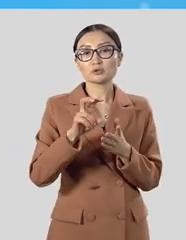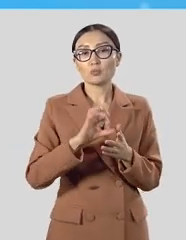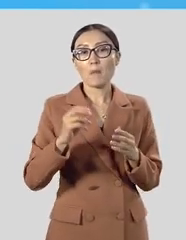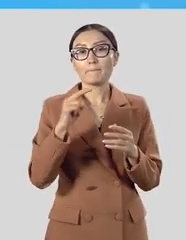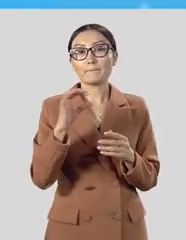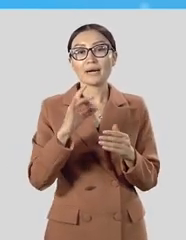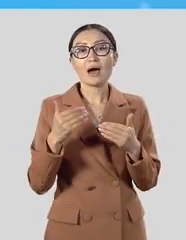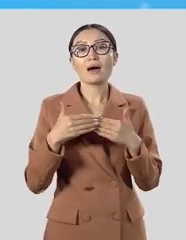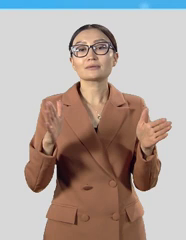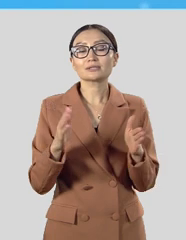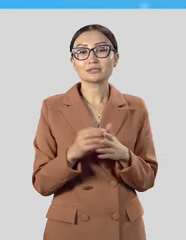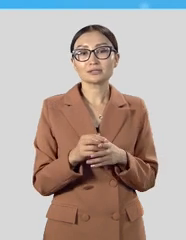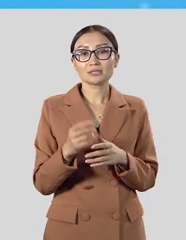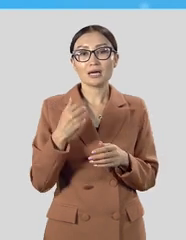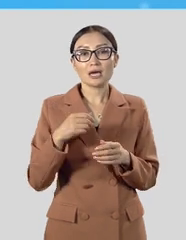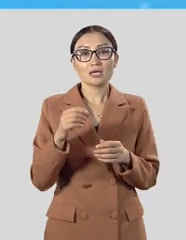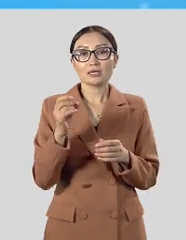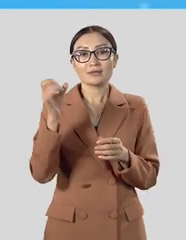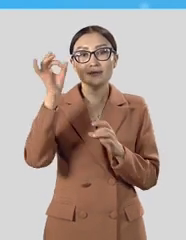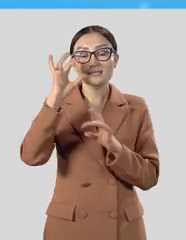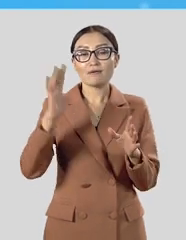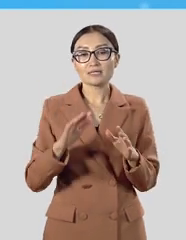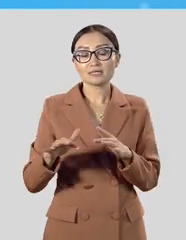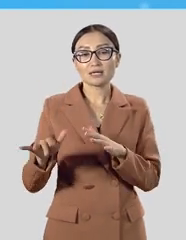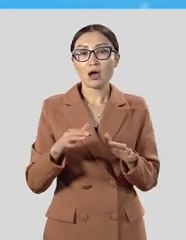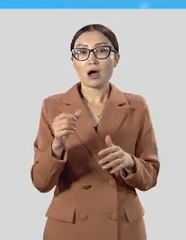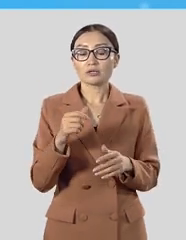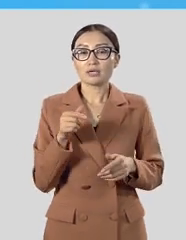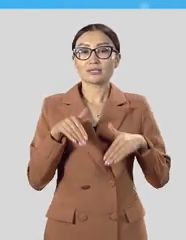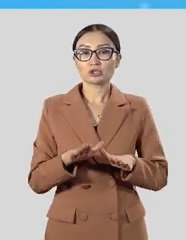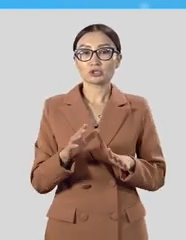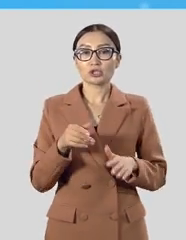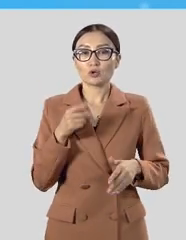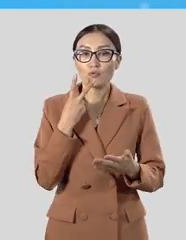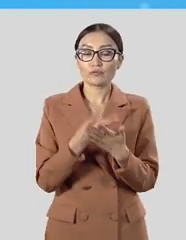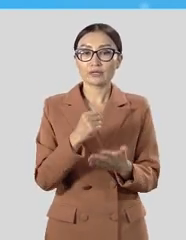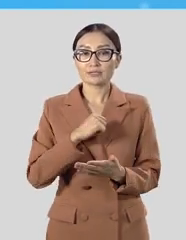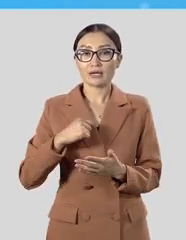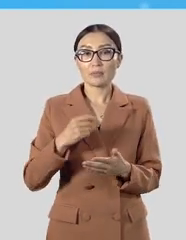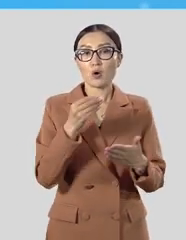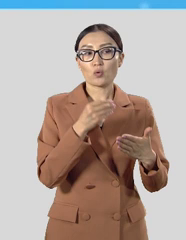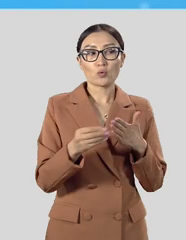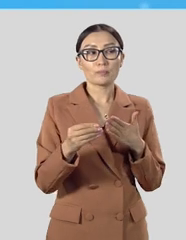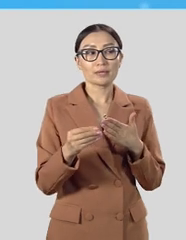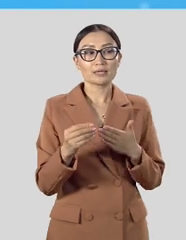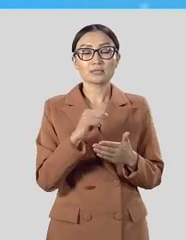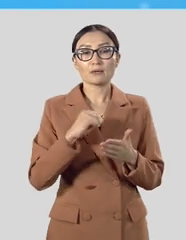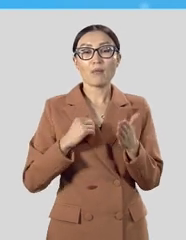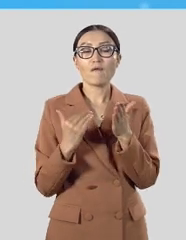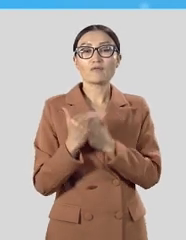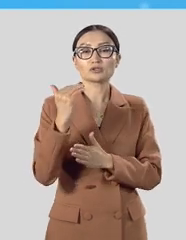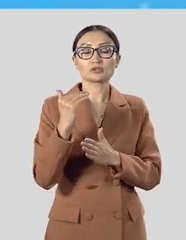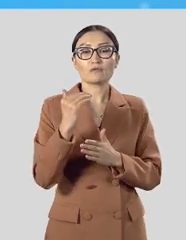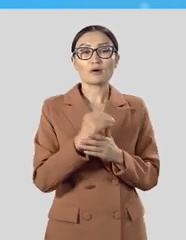им невиданных зверушек, они решили увидеть их собственными глазами. Для этого они купили перец самого высшего сорта